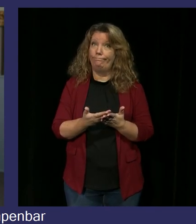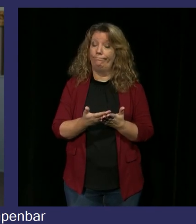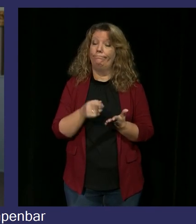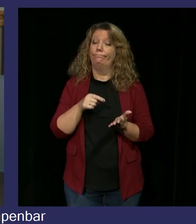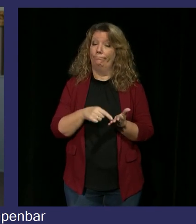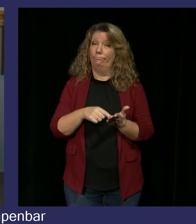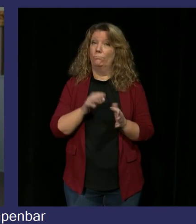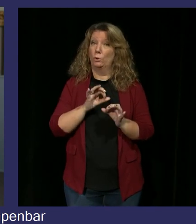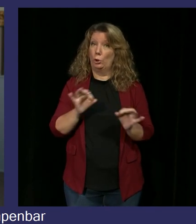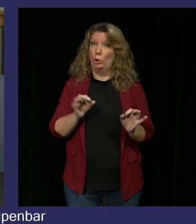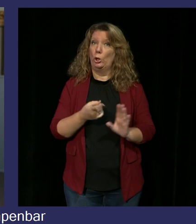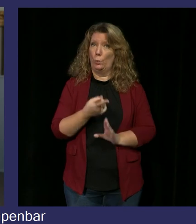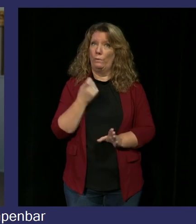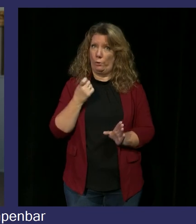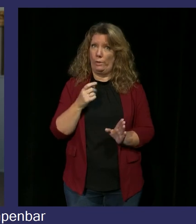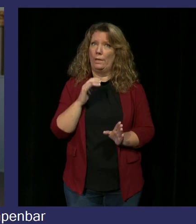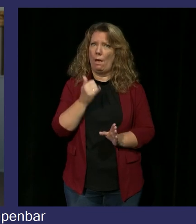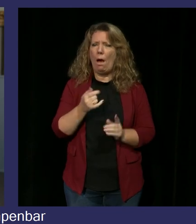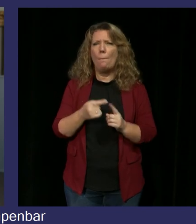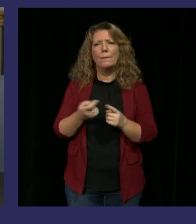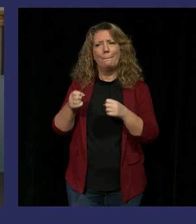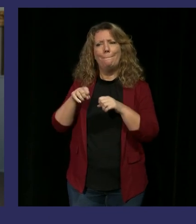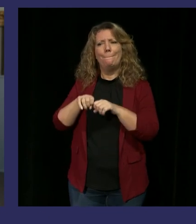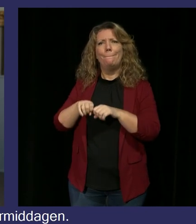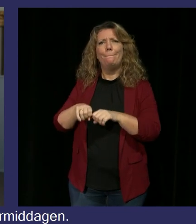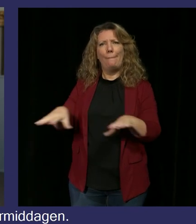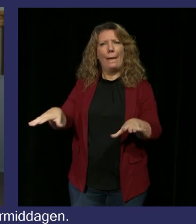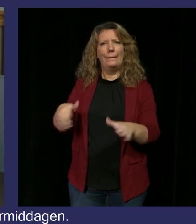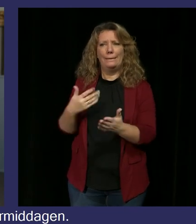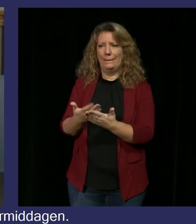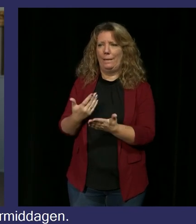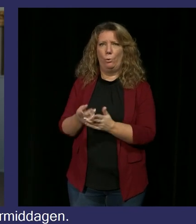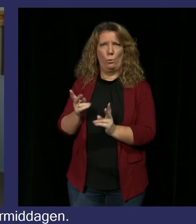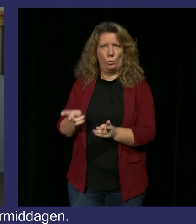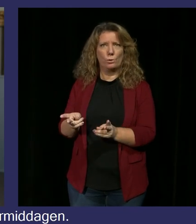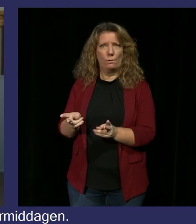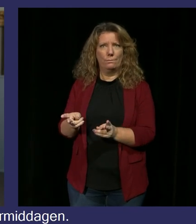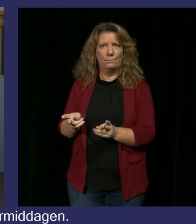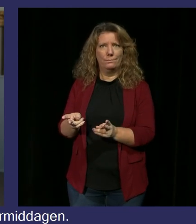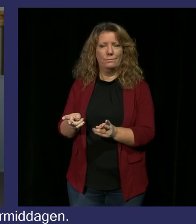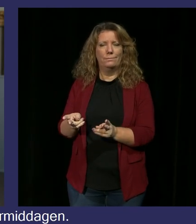utfordring, men også medietilbudet.